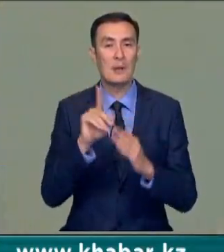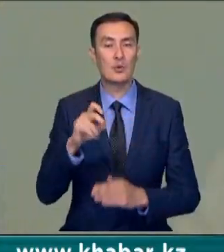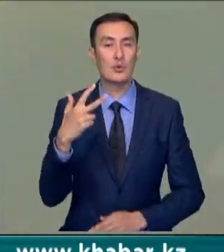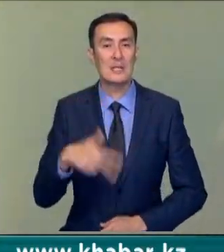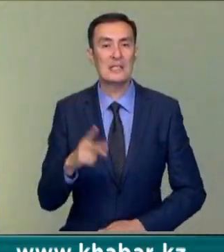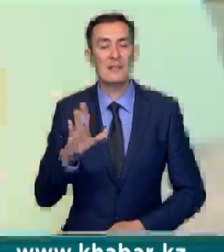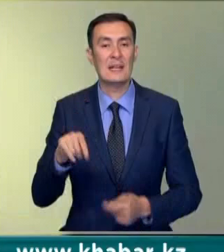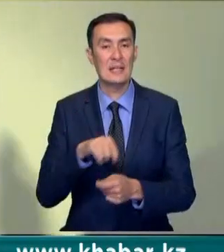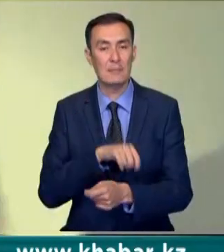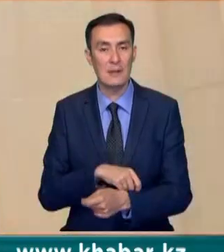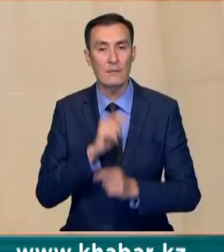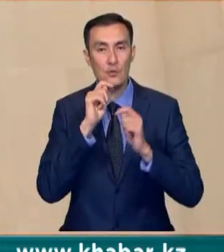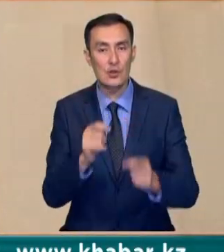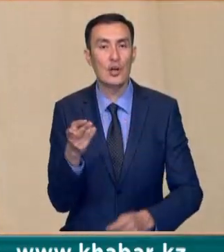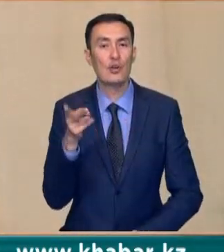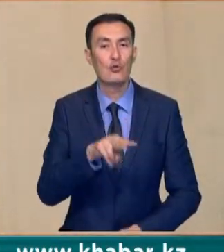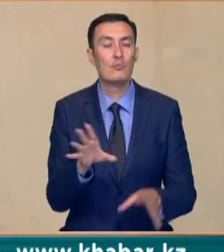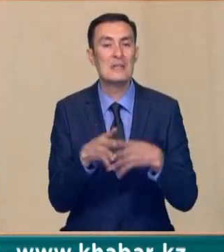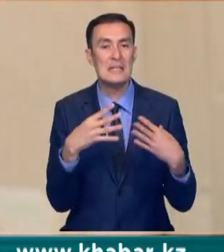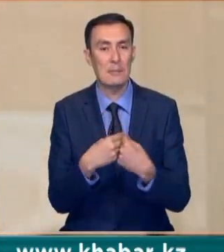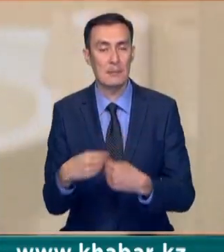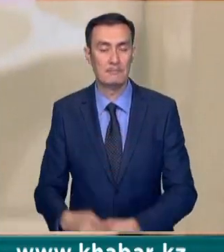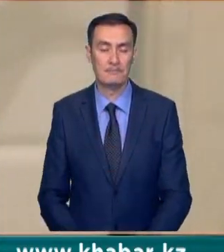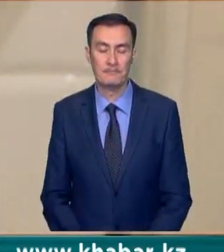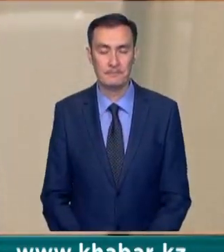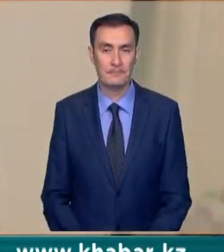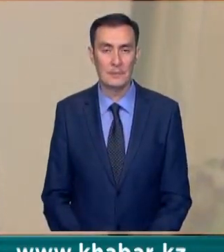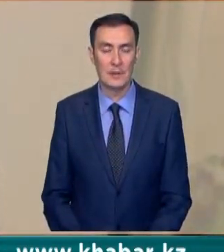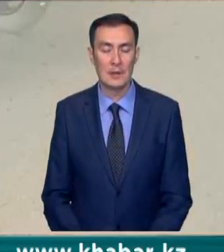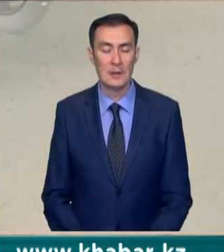130 квадратных метров вручили двум семьям.